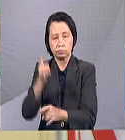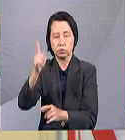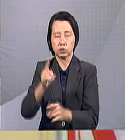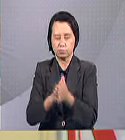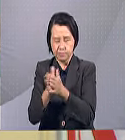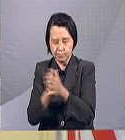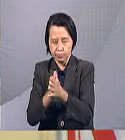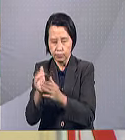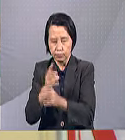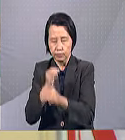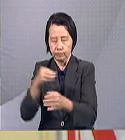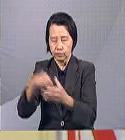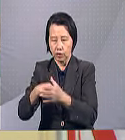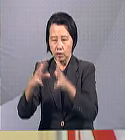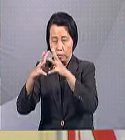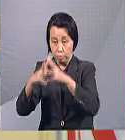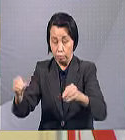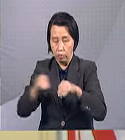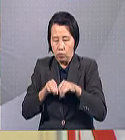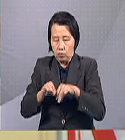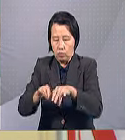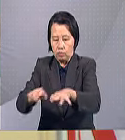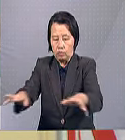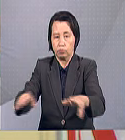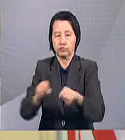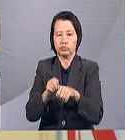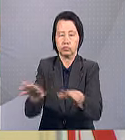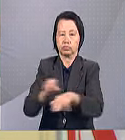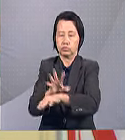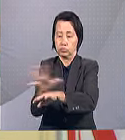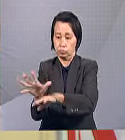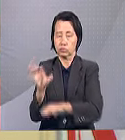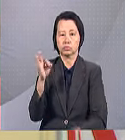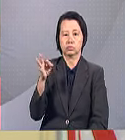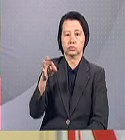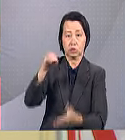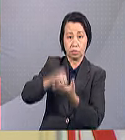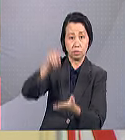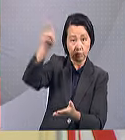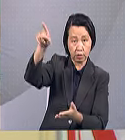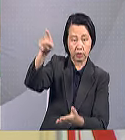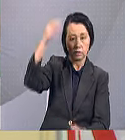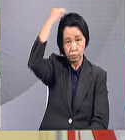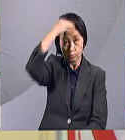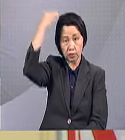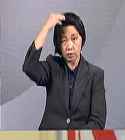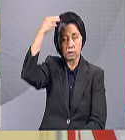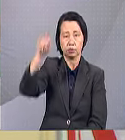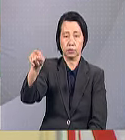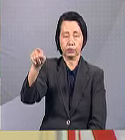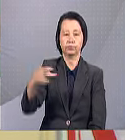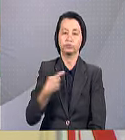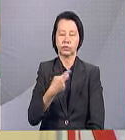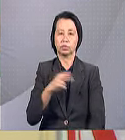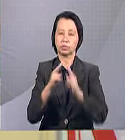penuh gigih dalam membendung penularan jangkitan COVID-19 di Tanah Suci. Kami